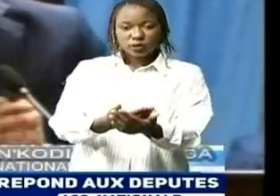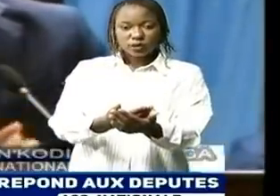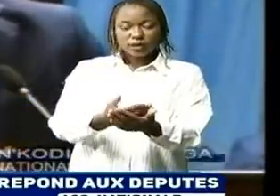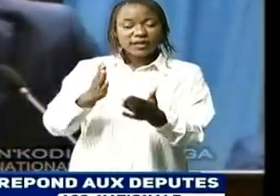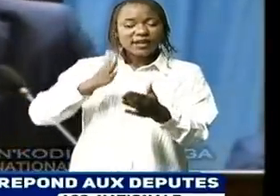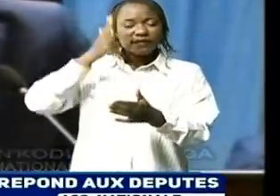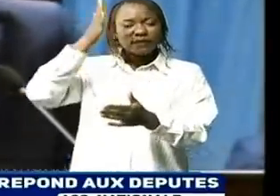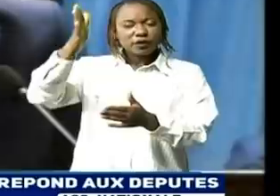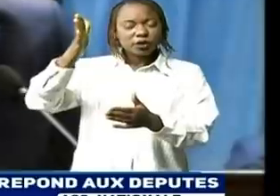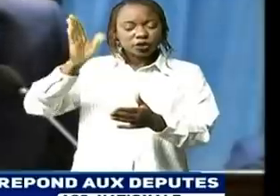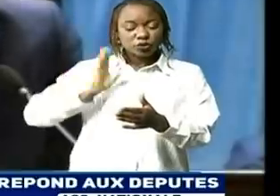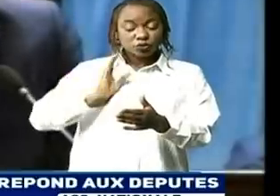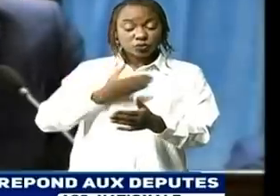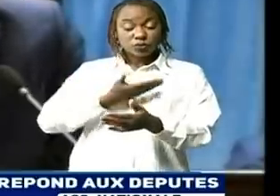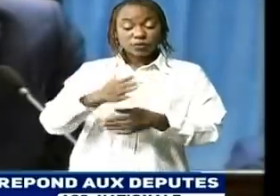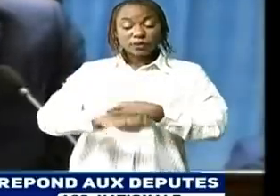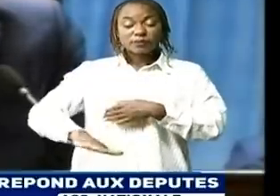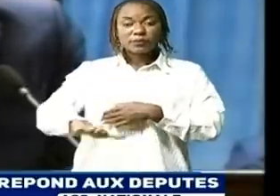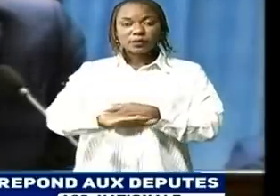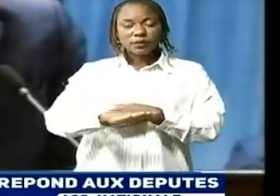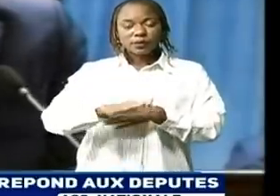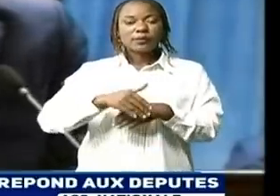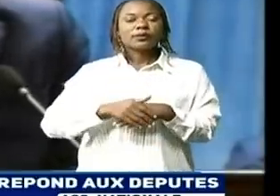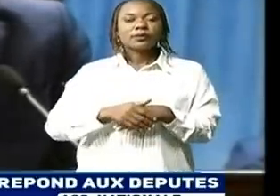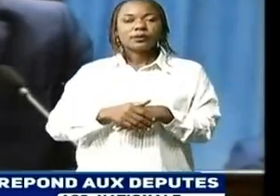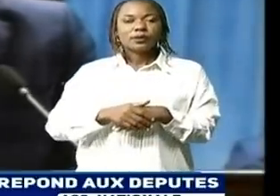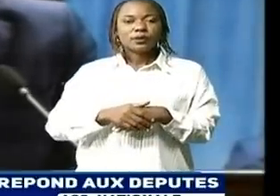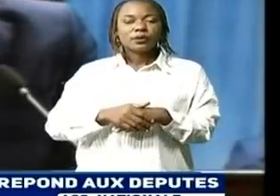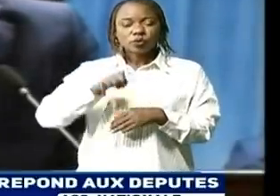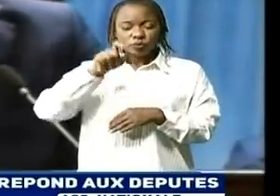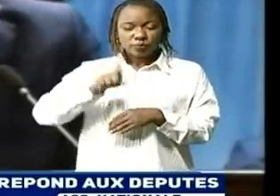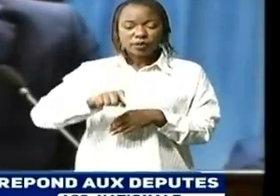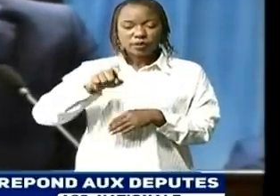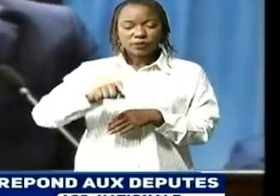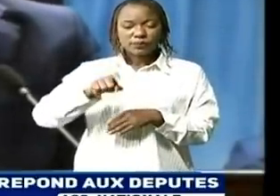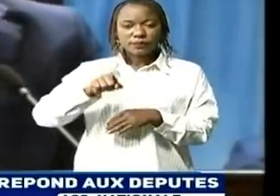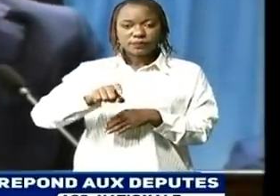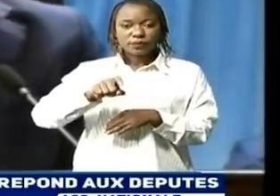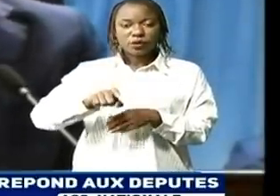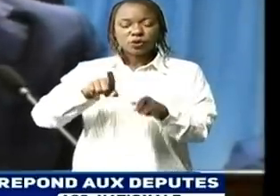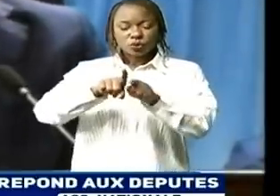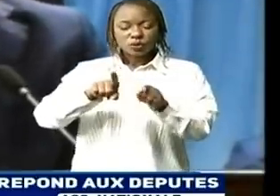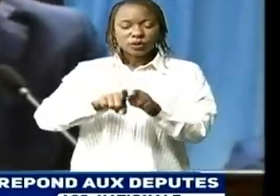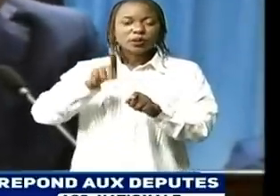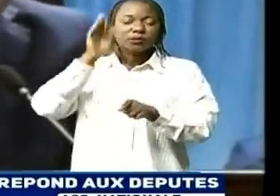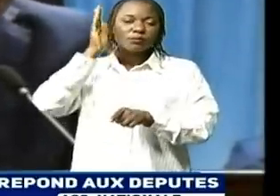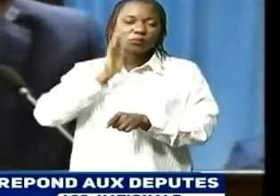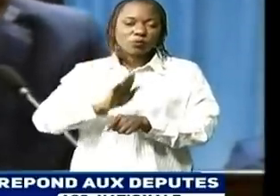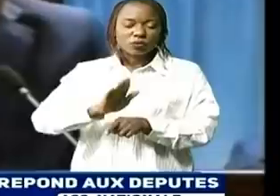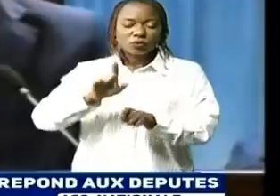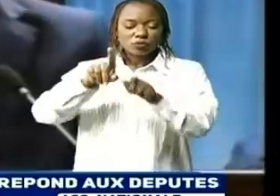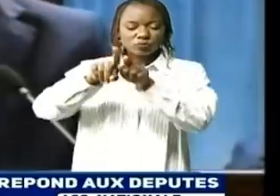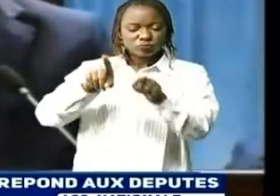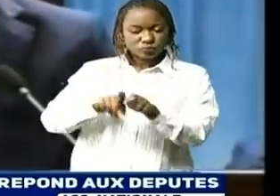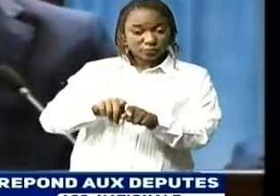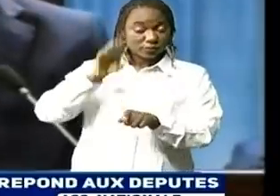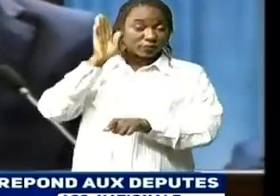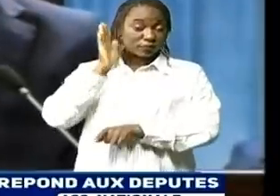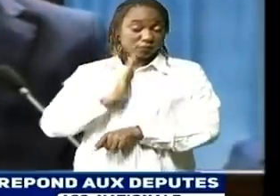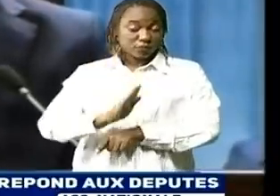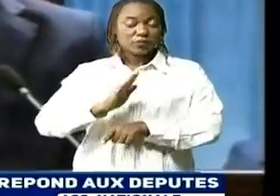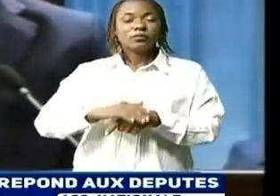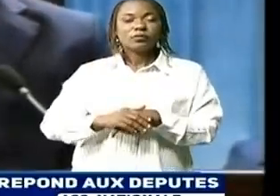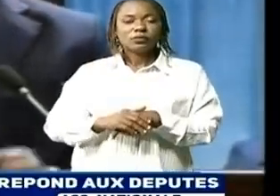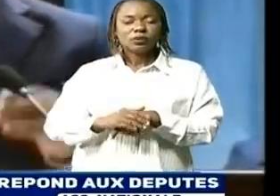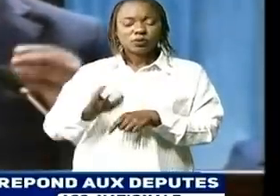l'avenir de notre pays, il est bon. Il est bon